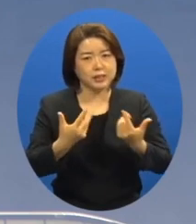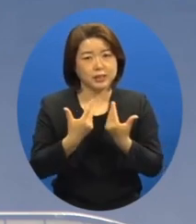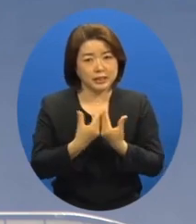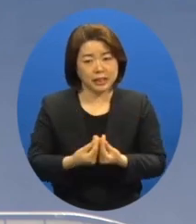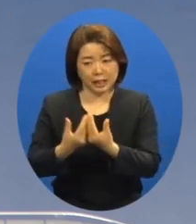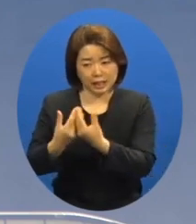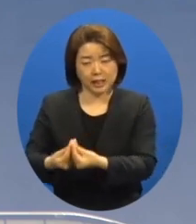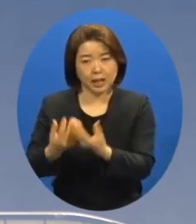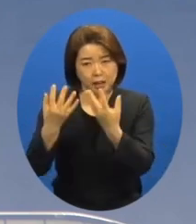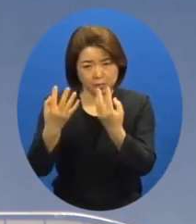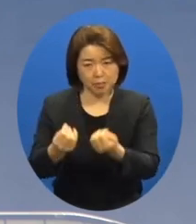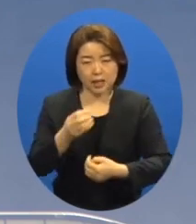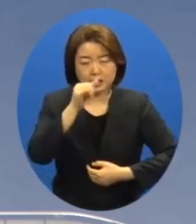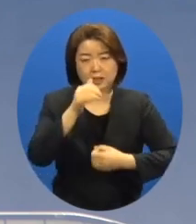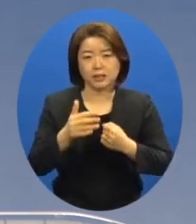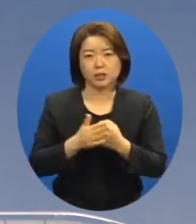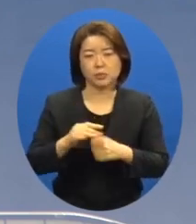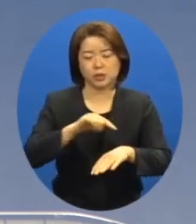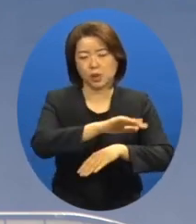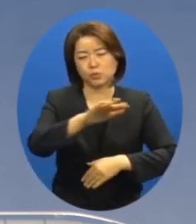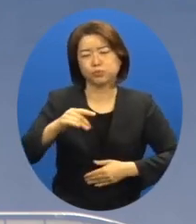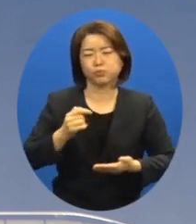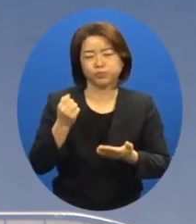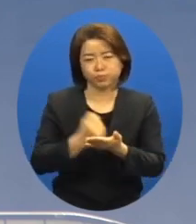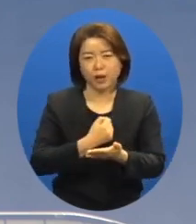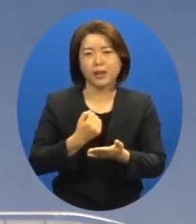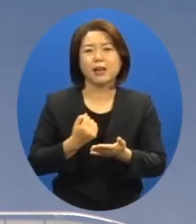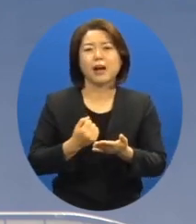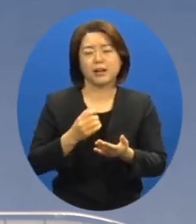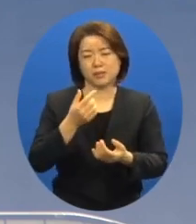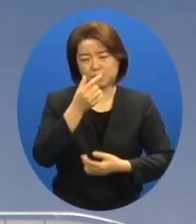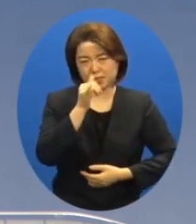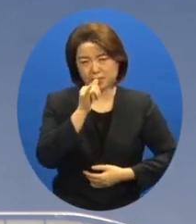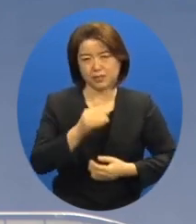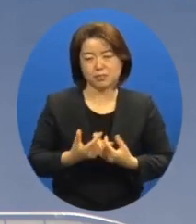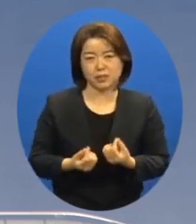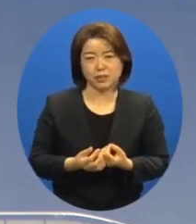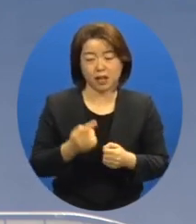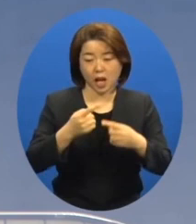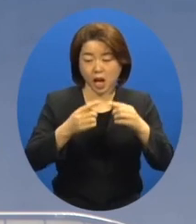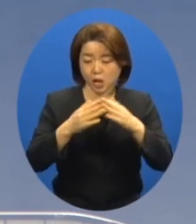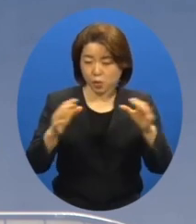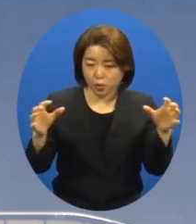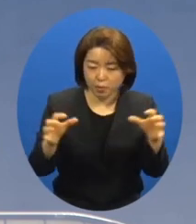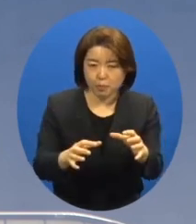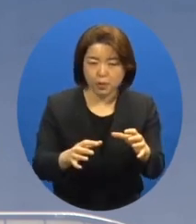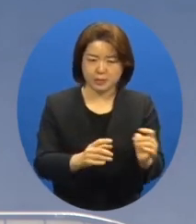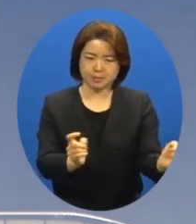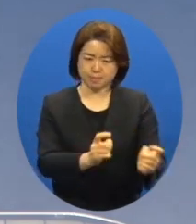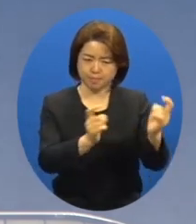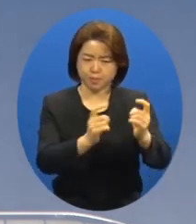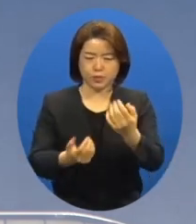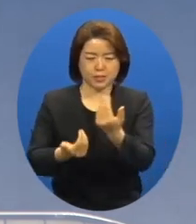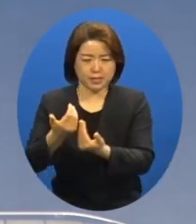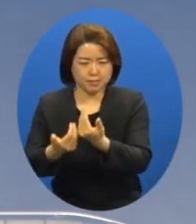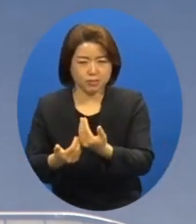있어서 우리를 참 안타깝게 합니다. 교회로 모여서 갈등하고 다투고 시험